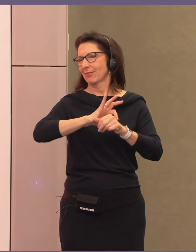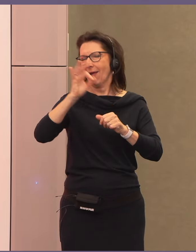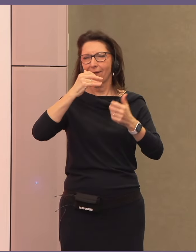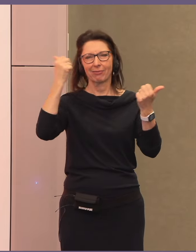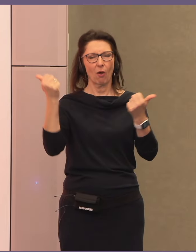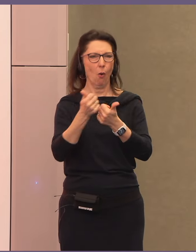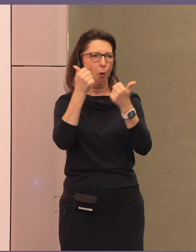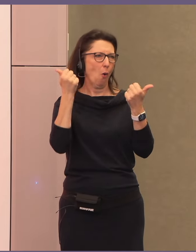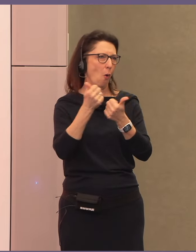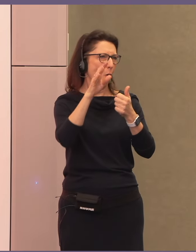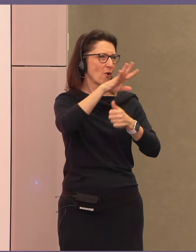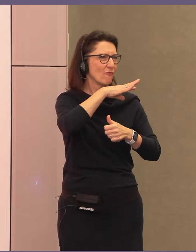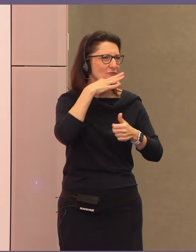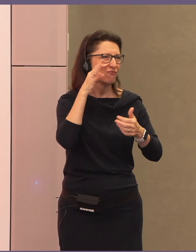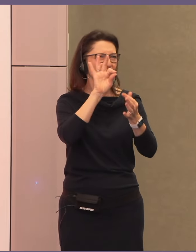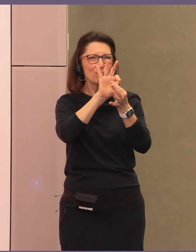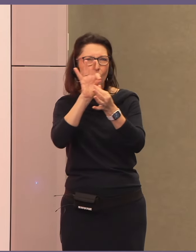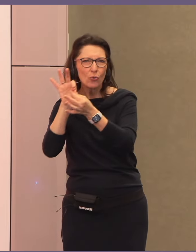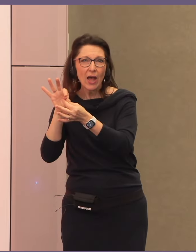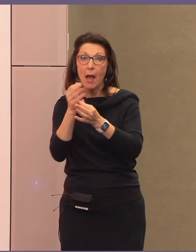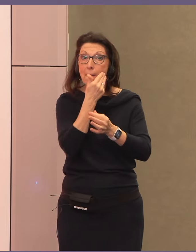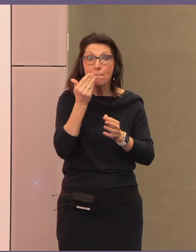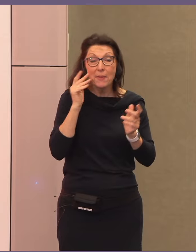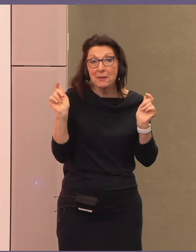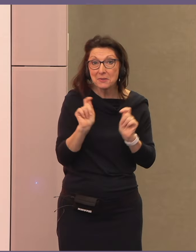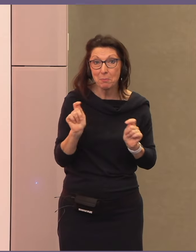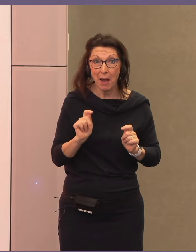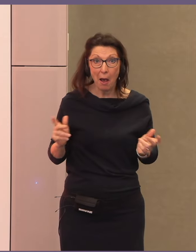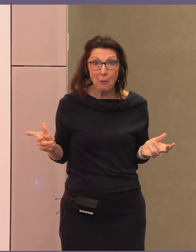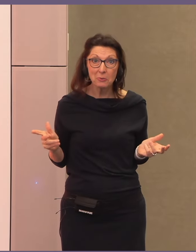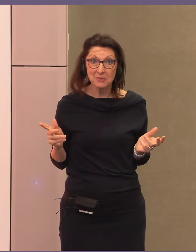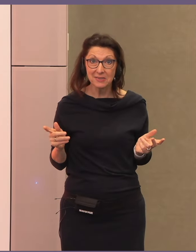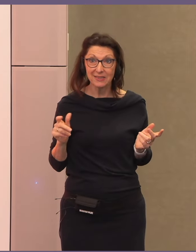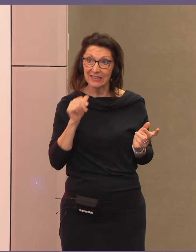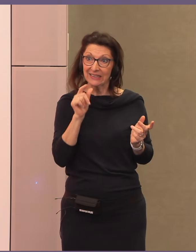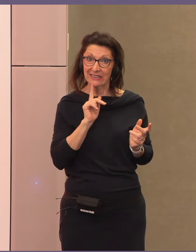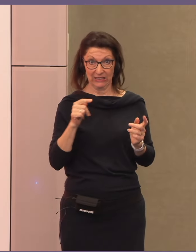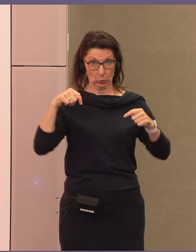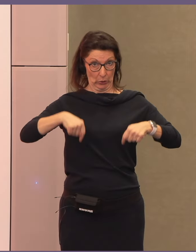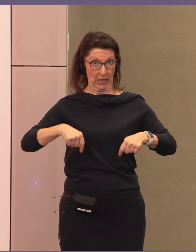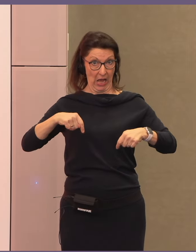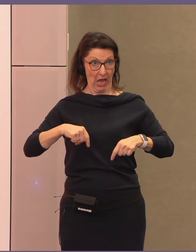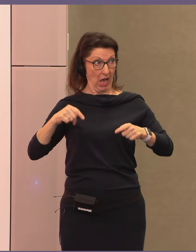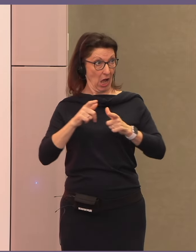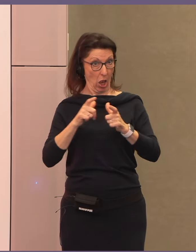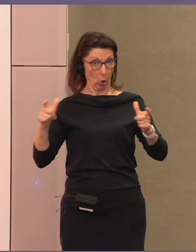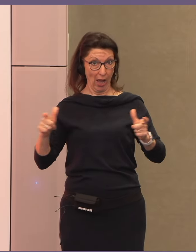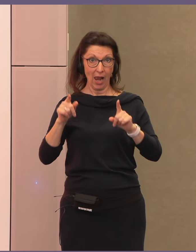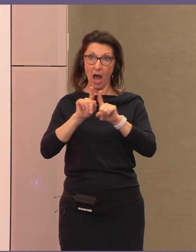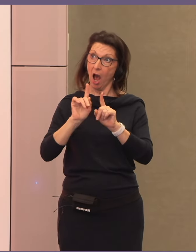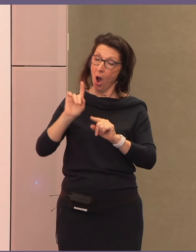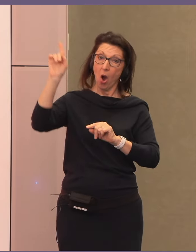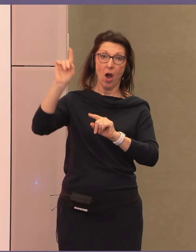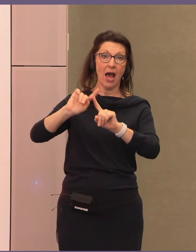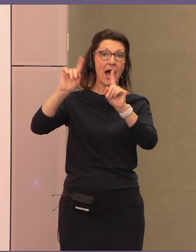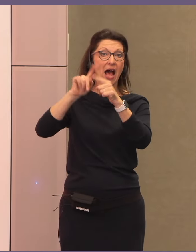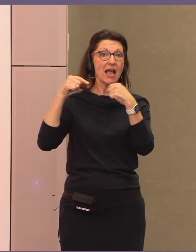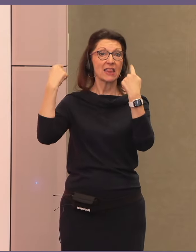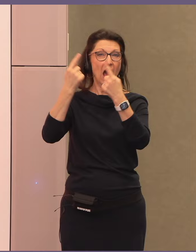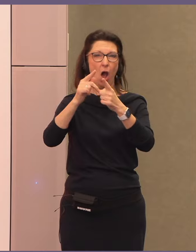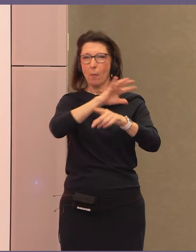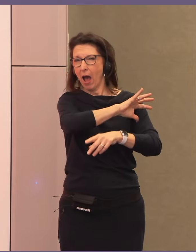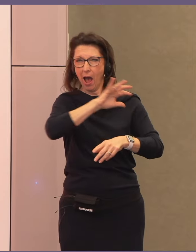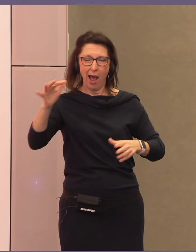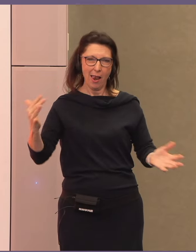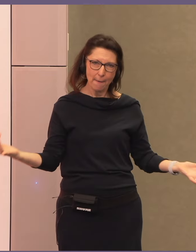Begegnungen nachher dann auch in der Mittagspause, wo wir nicht nur aus diesem Lokal, sondern auch aus den anderen Räumlichkeiten zusammenkommen